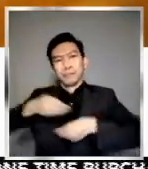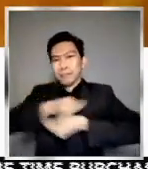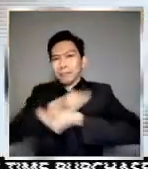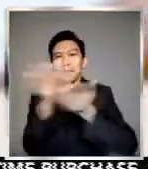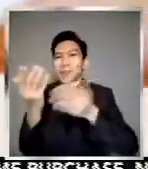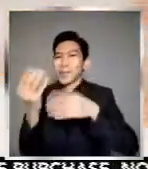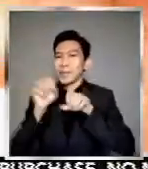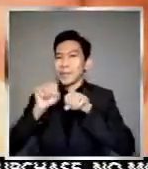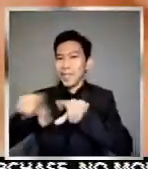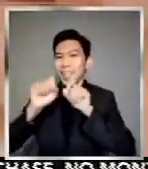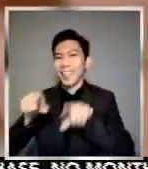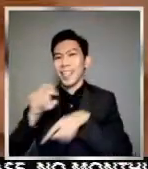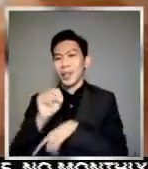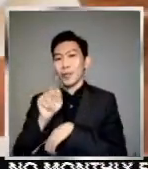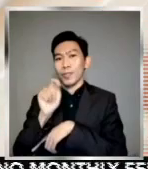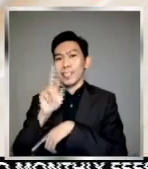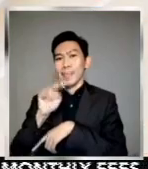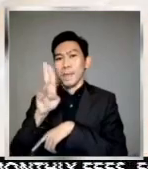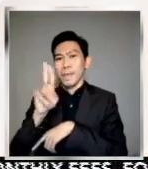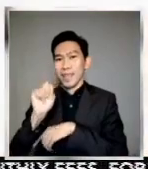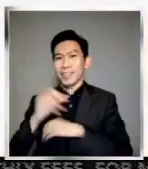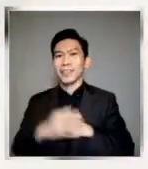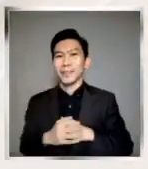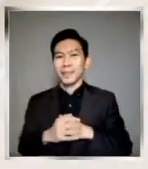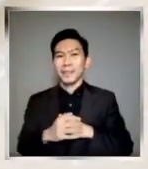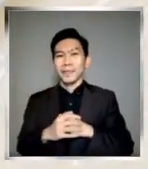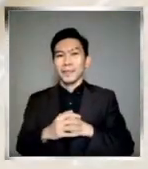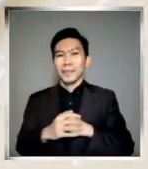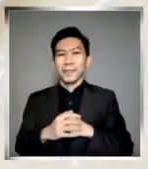Oida, nakatutok! 24 oras.